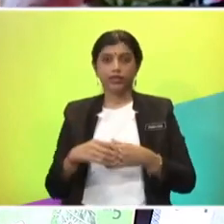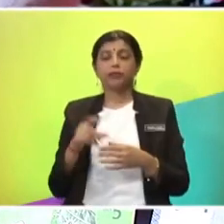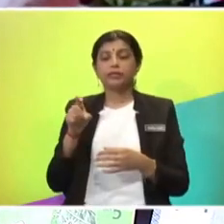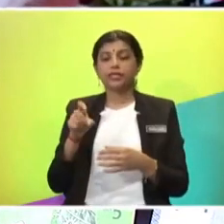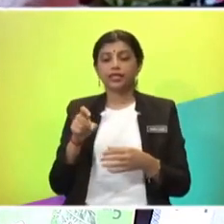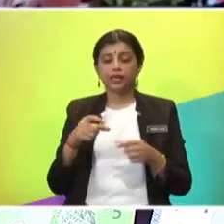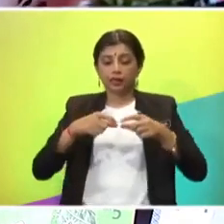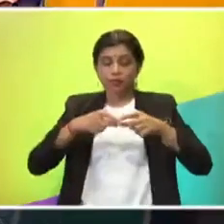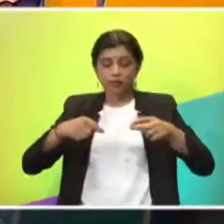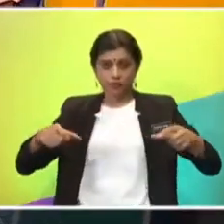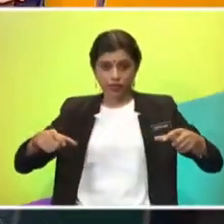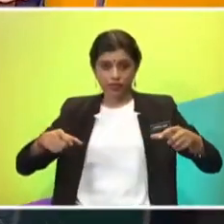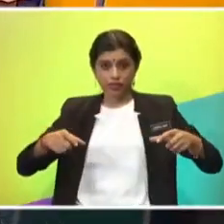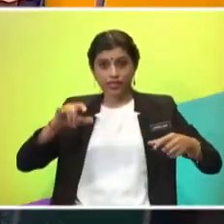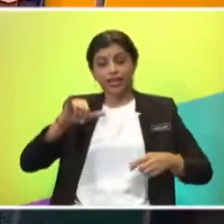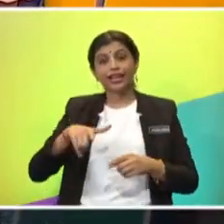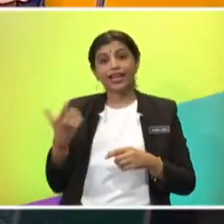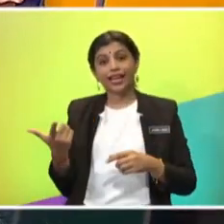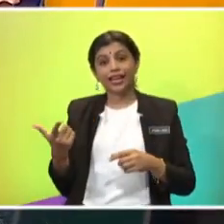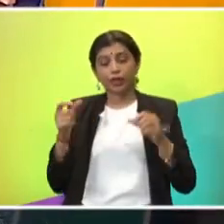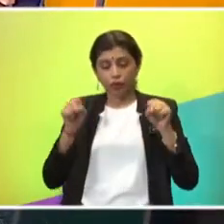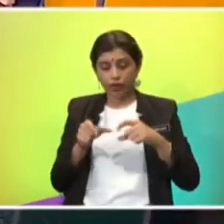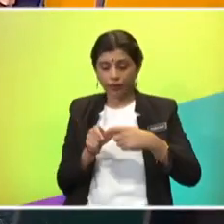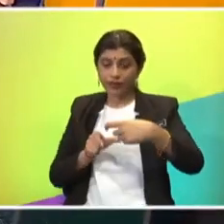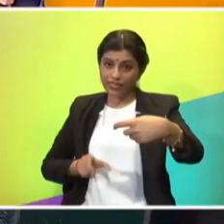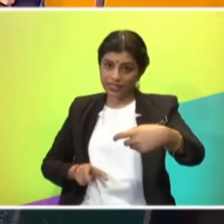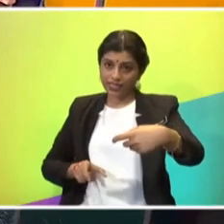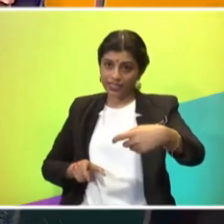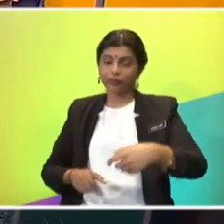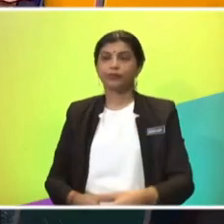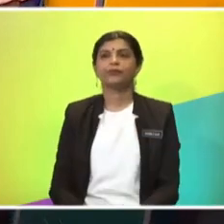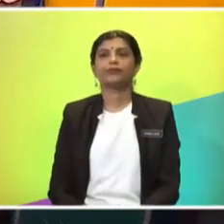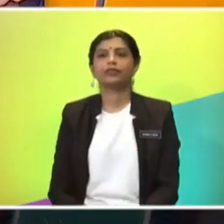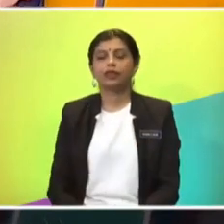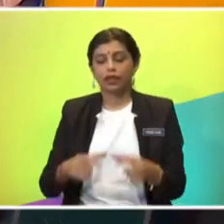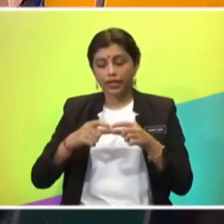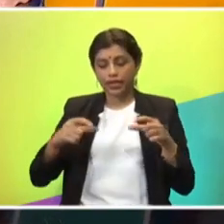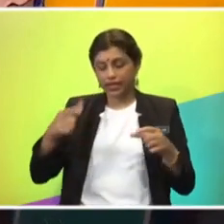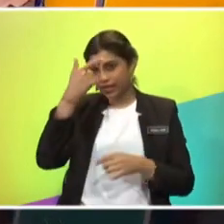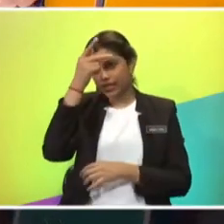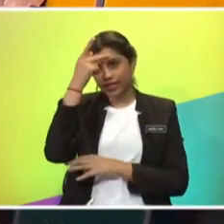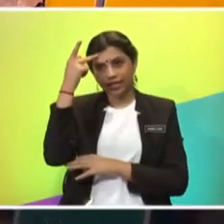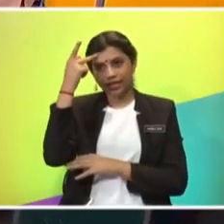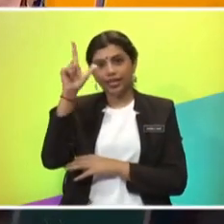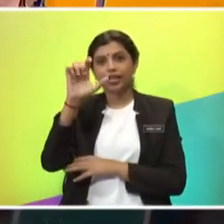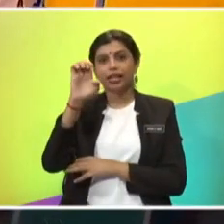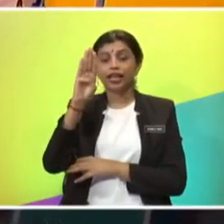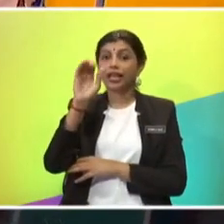Ya, betul. Baik. Okey, okay, kita boleh minta Yo Luis. Boleh. Ha. Silakan. Yo